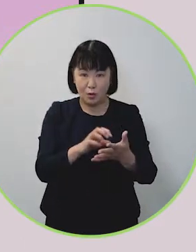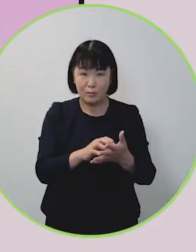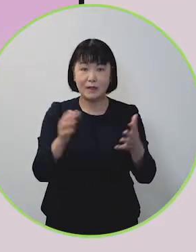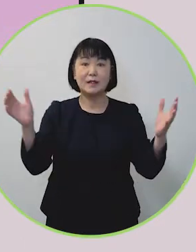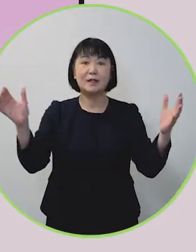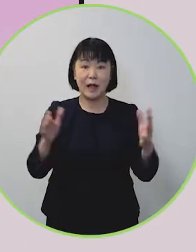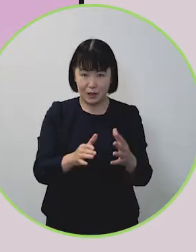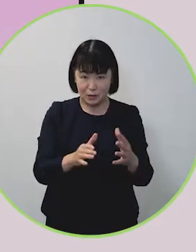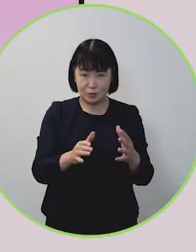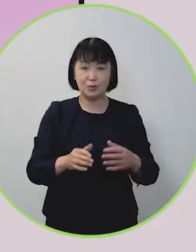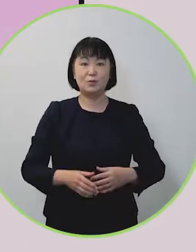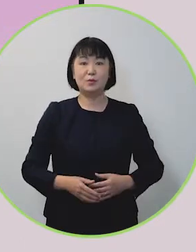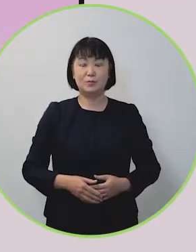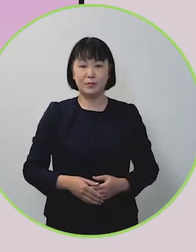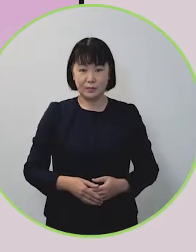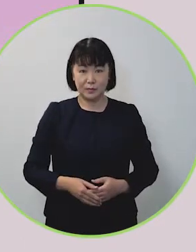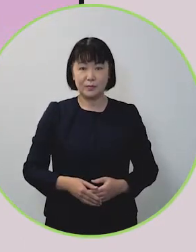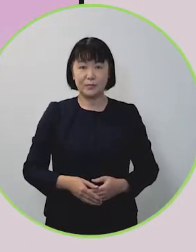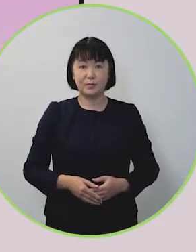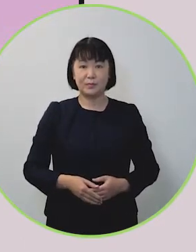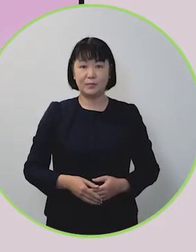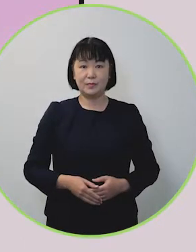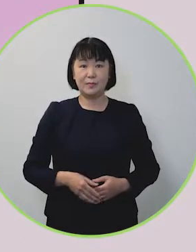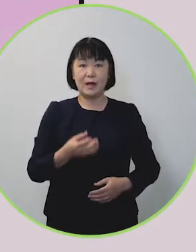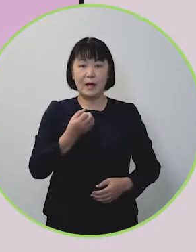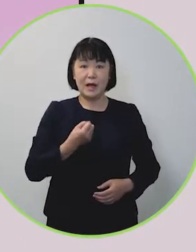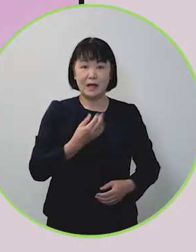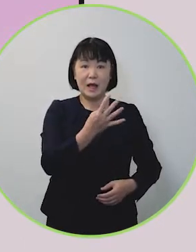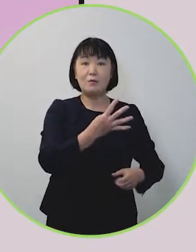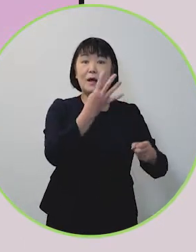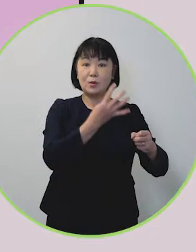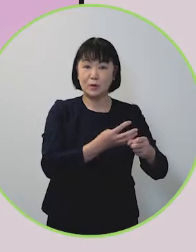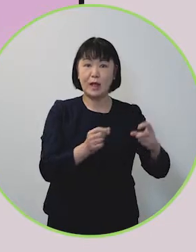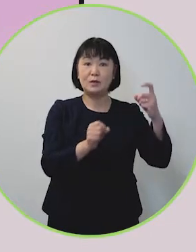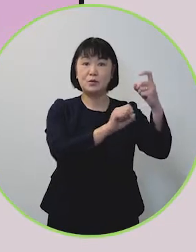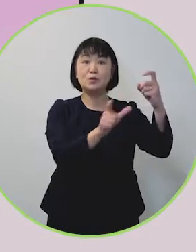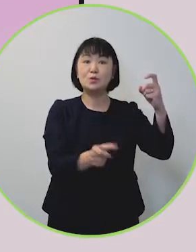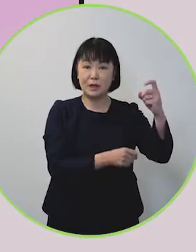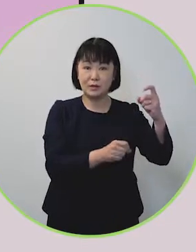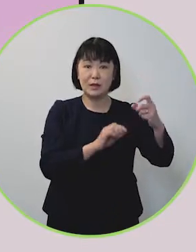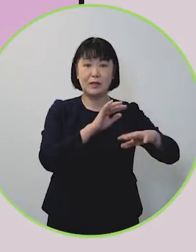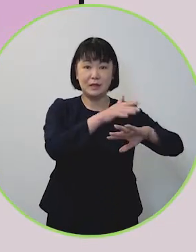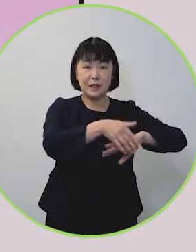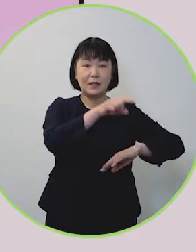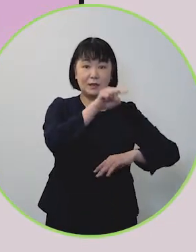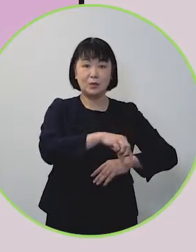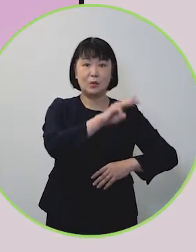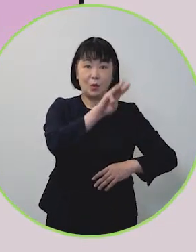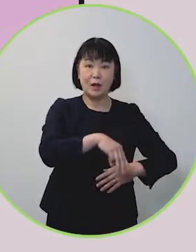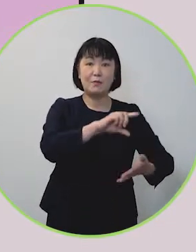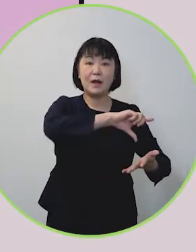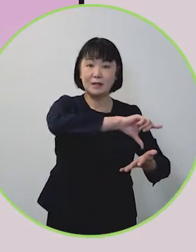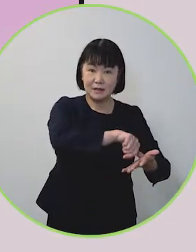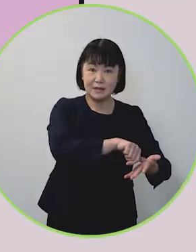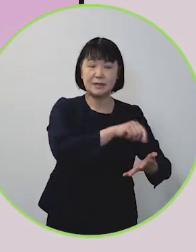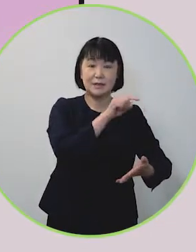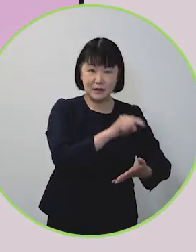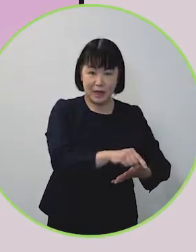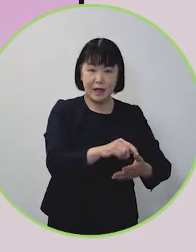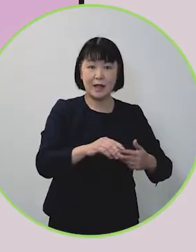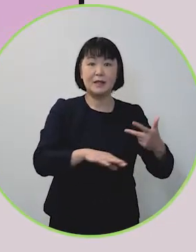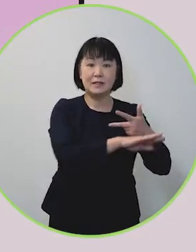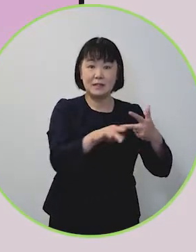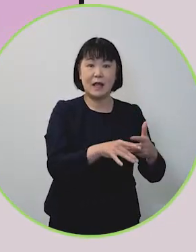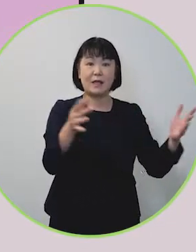の回収を始めたのそして例は4年10月滝の川地区から資源として